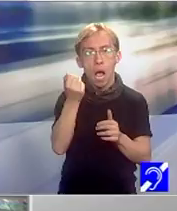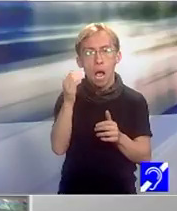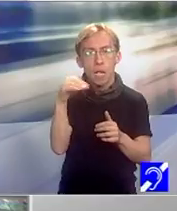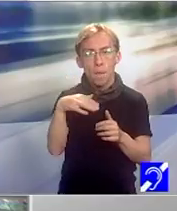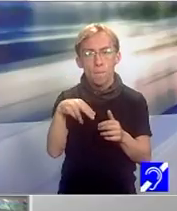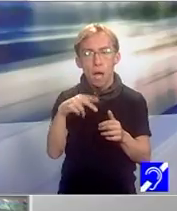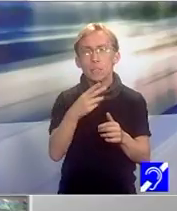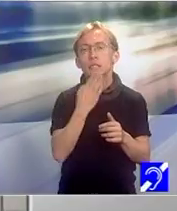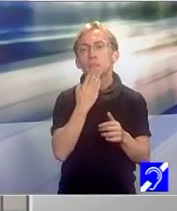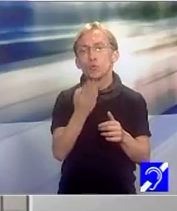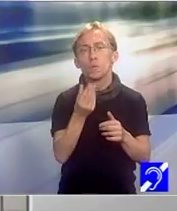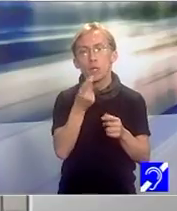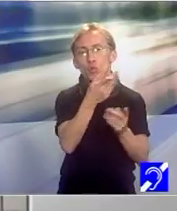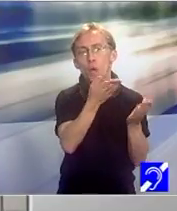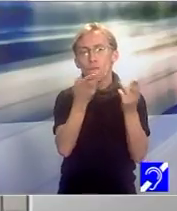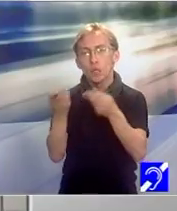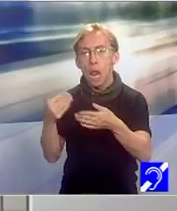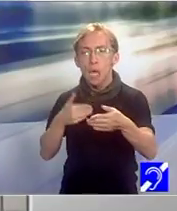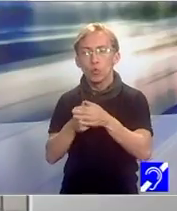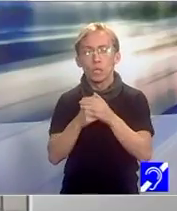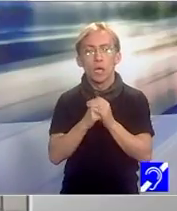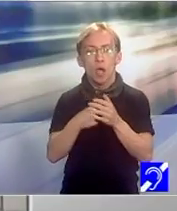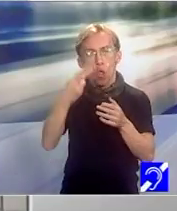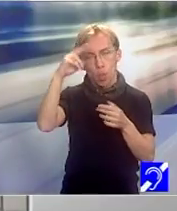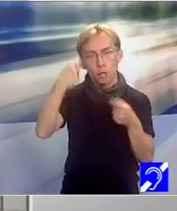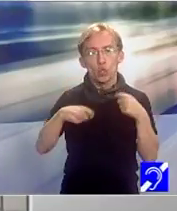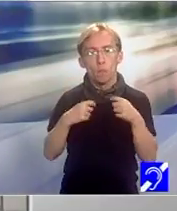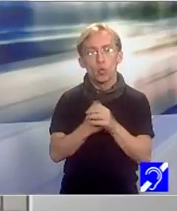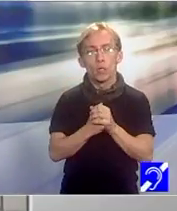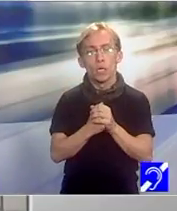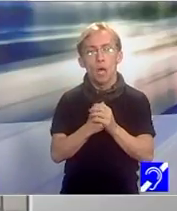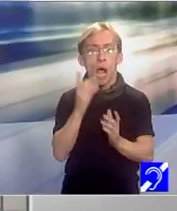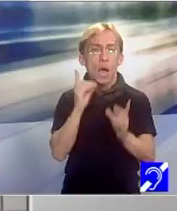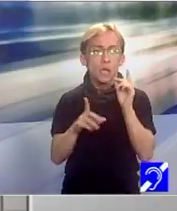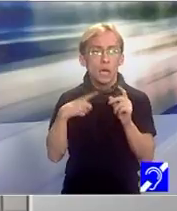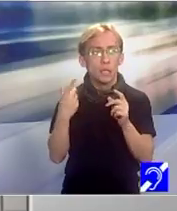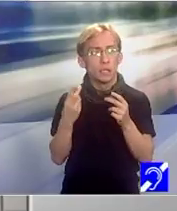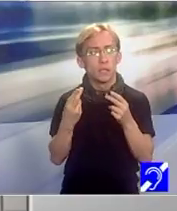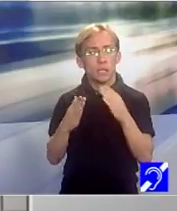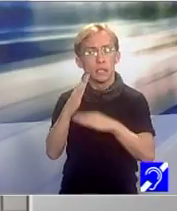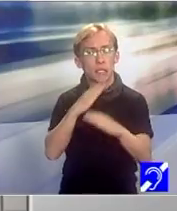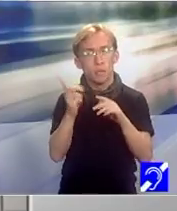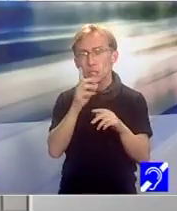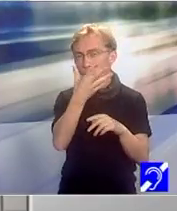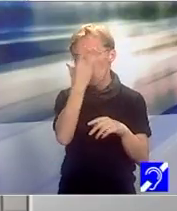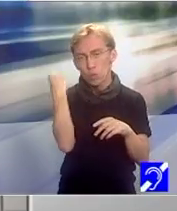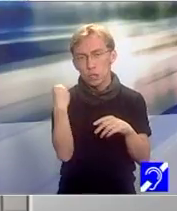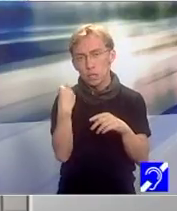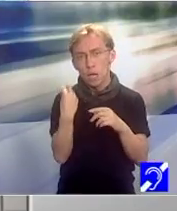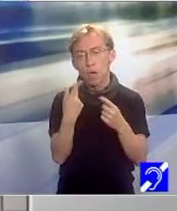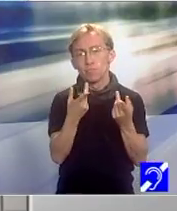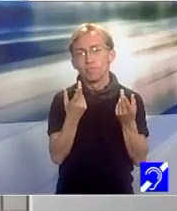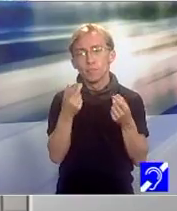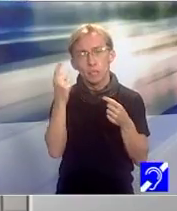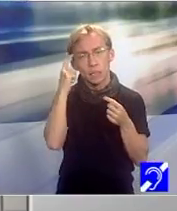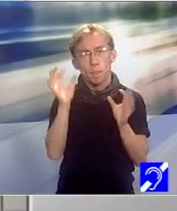fost alături de noi. Așadar, doamnelor, domnilor, atunci când apare o situație legată de dizabilitate, e important să nu uităm, cum ne-a spus și specialista noastră de